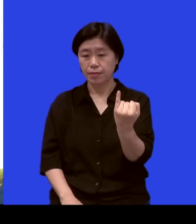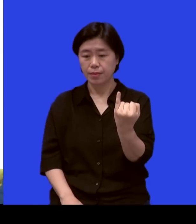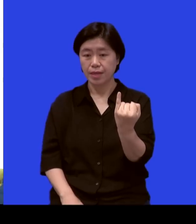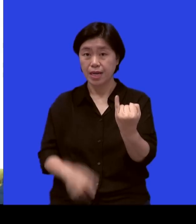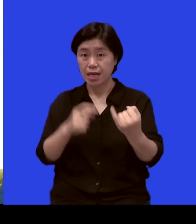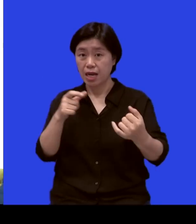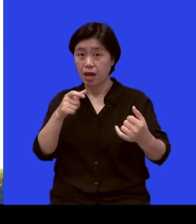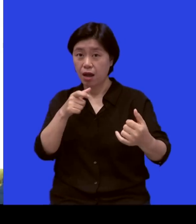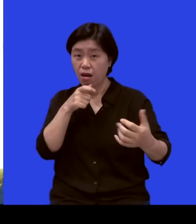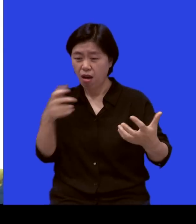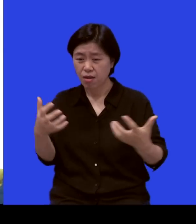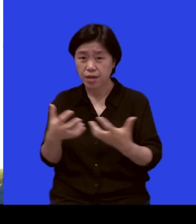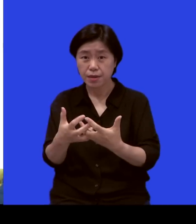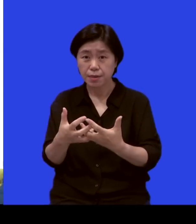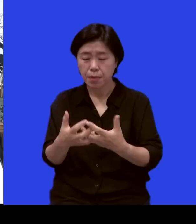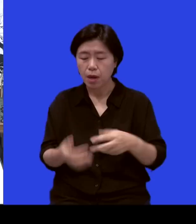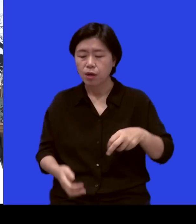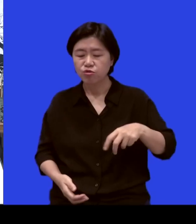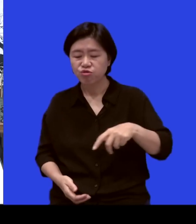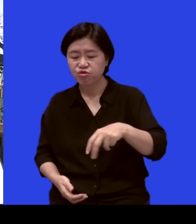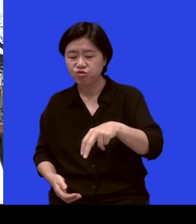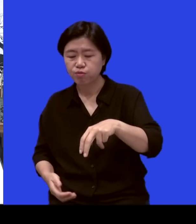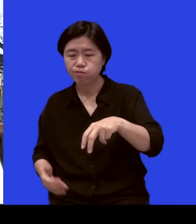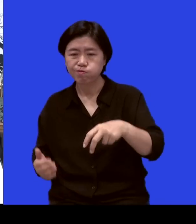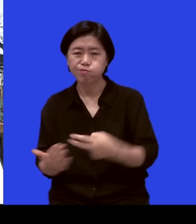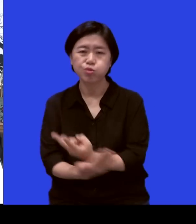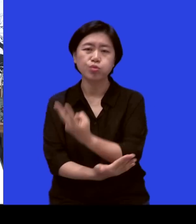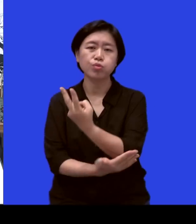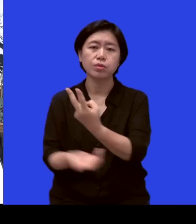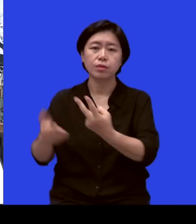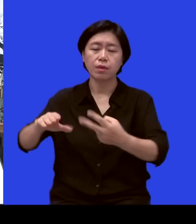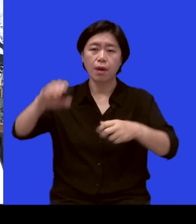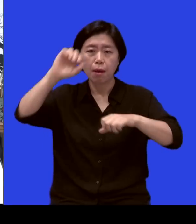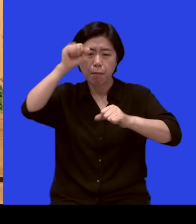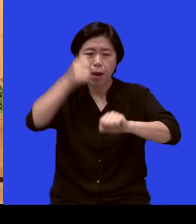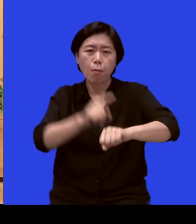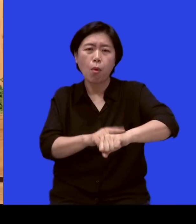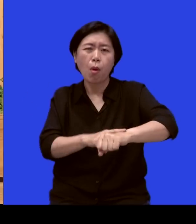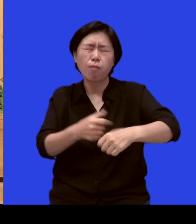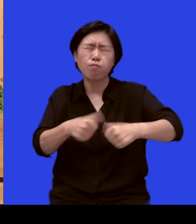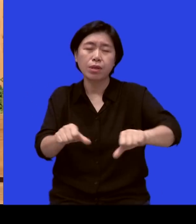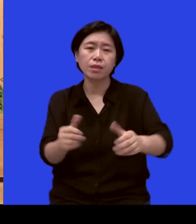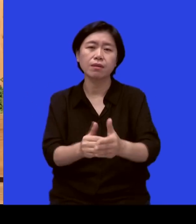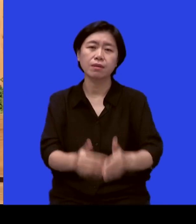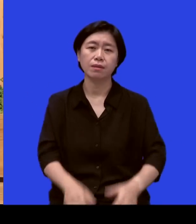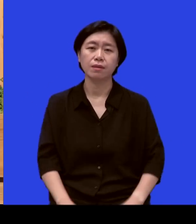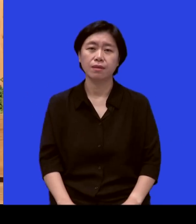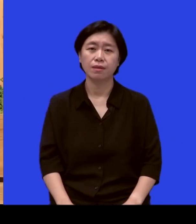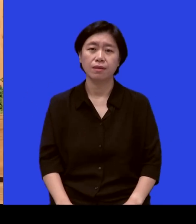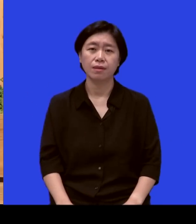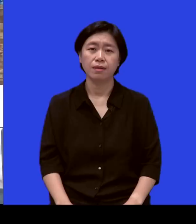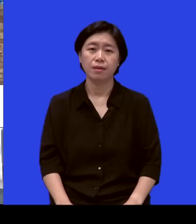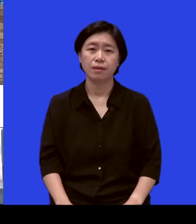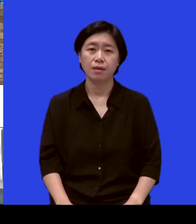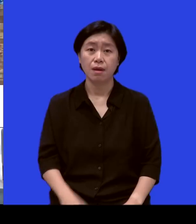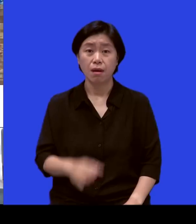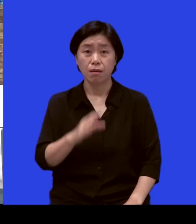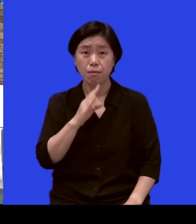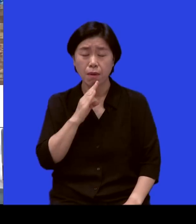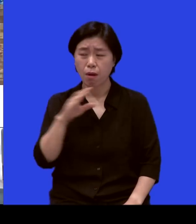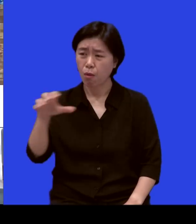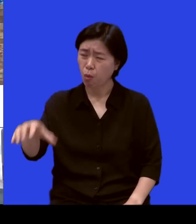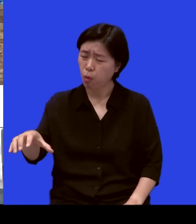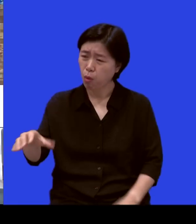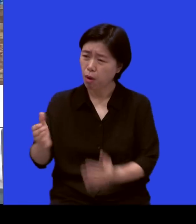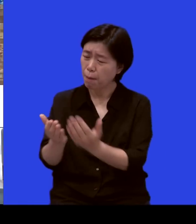헛디뎌 가지고 넘어졌는데 발목이 완전히 부러져 버린 거예요. 아이고, 뭔가 아유, 징조가. 예, 그러니까는 진작 오지 말았어야